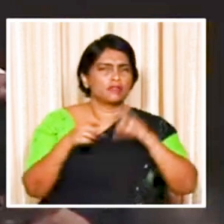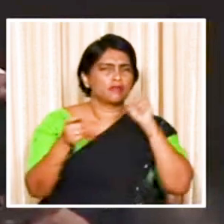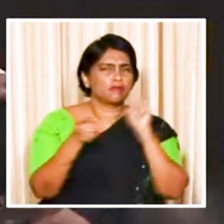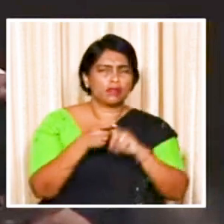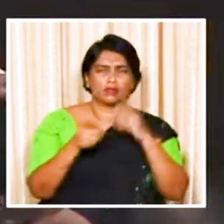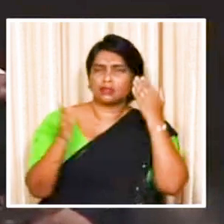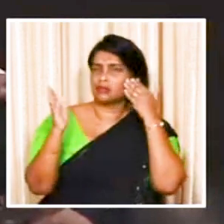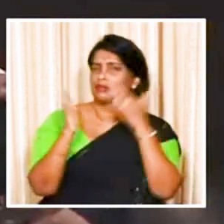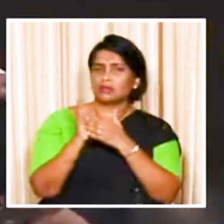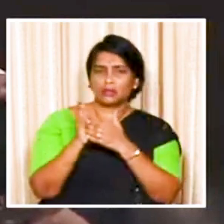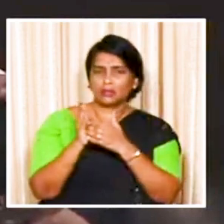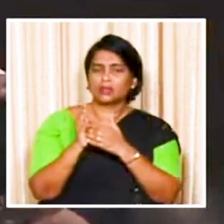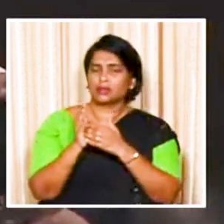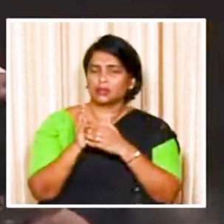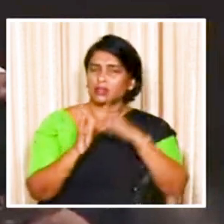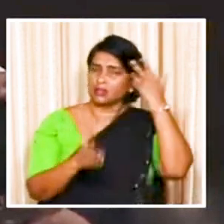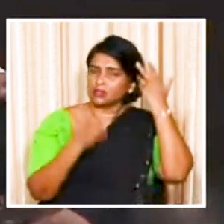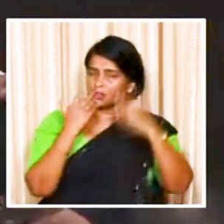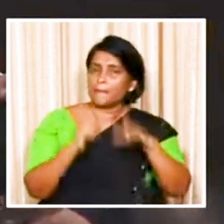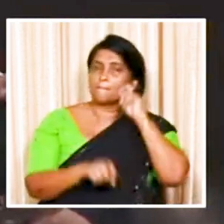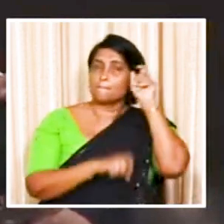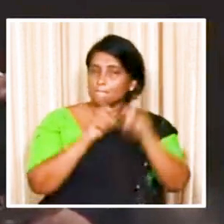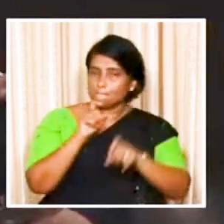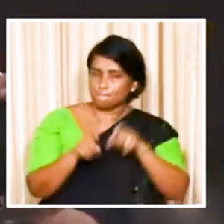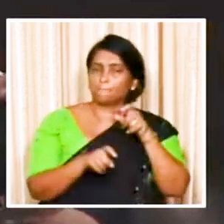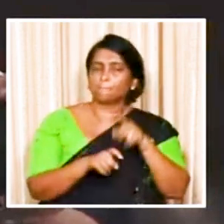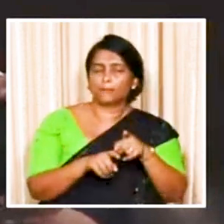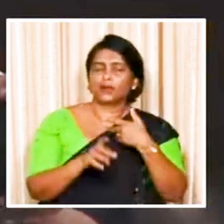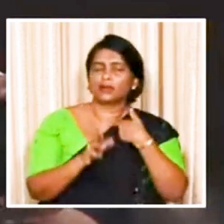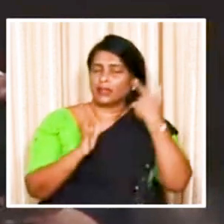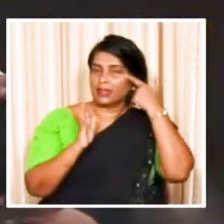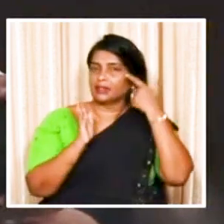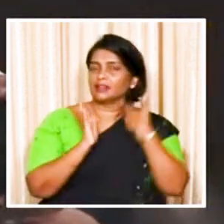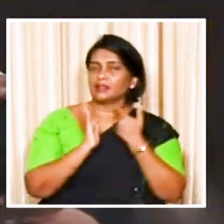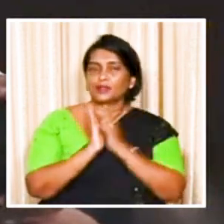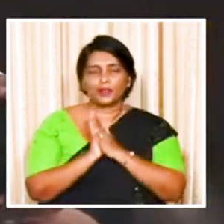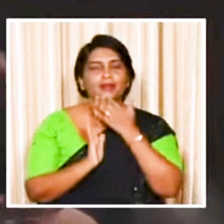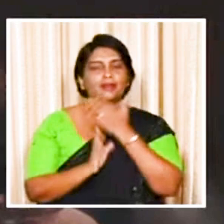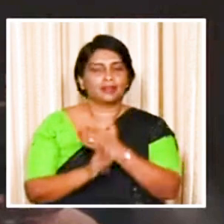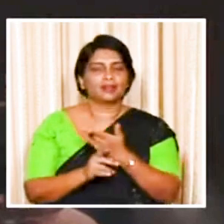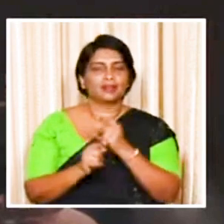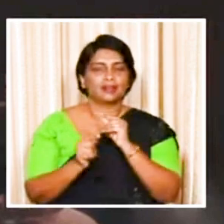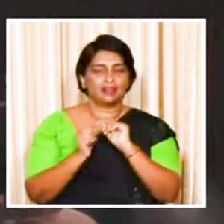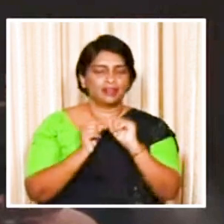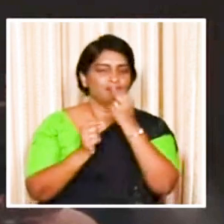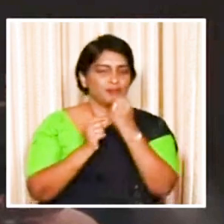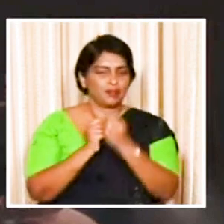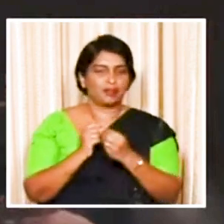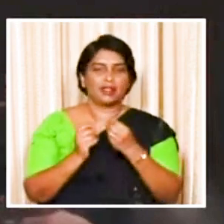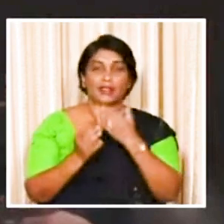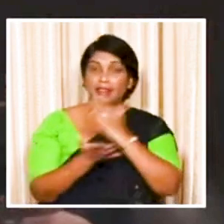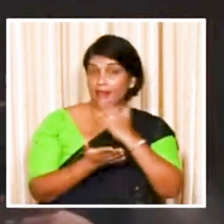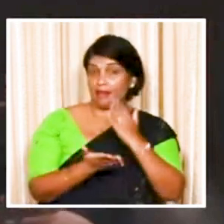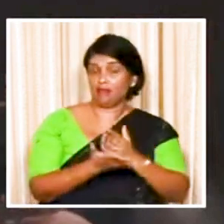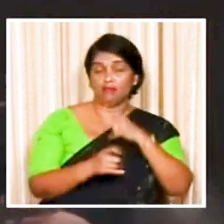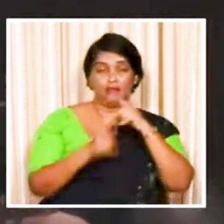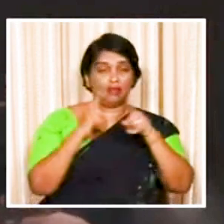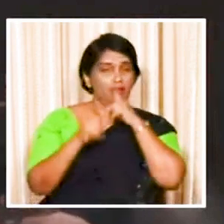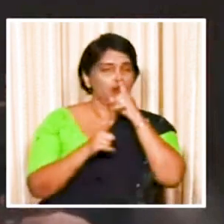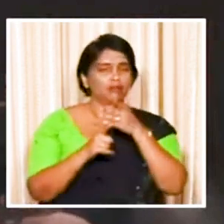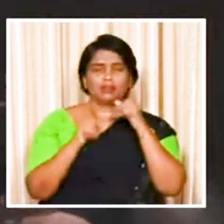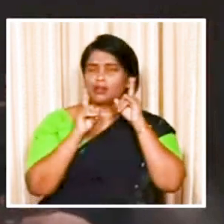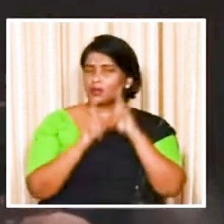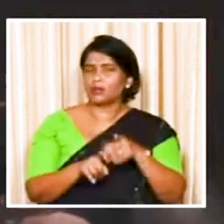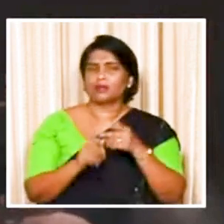இங்கே மீளுருவாக்கம் செய்ய முனைந்தது, அல்லது அவர் கிளைமோர் செய்ய முனைந்தார் என்று நீங்கள் கைதுகளை செய்கிறீர்கள். ஆனால் நடப்பதென்ன? ஒரு